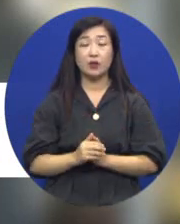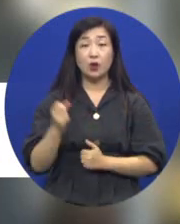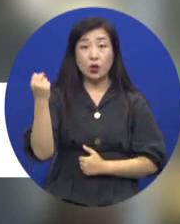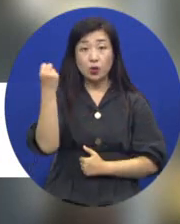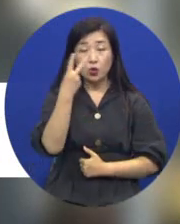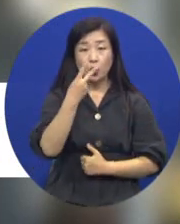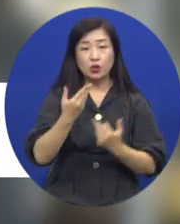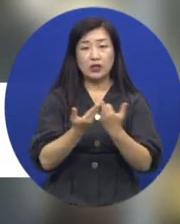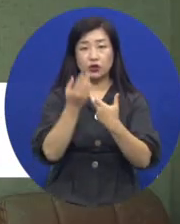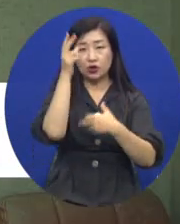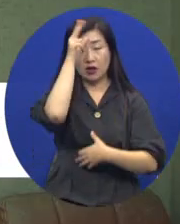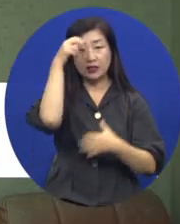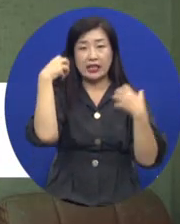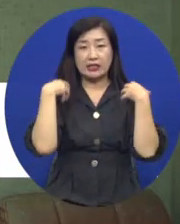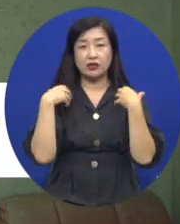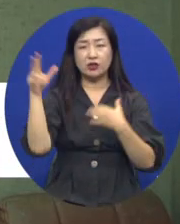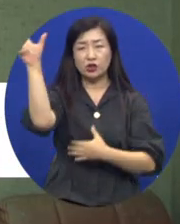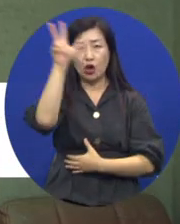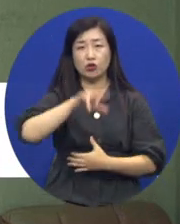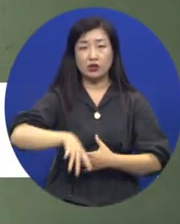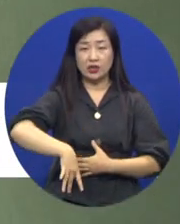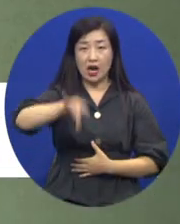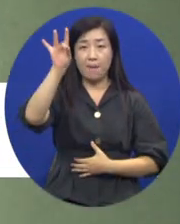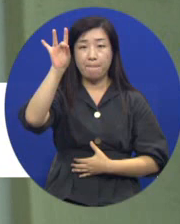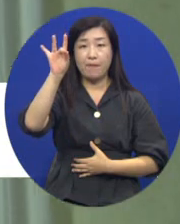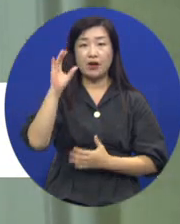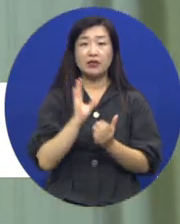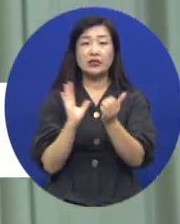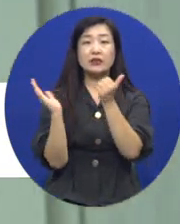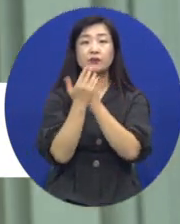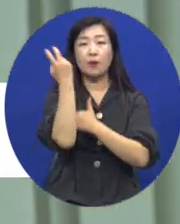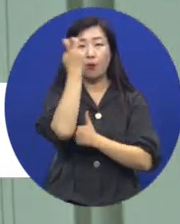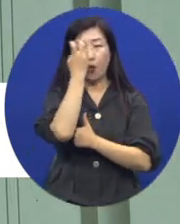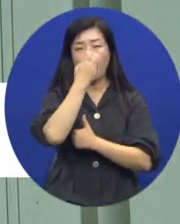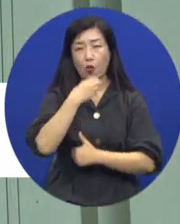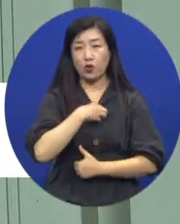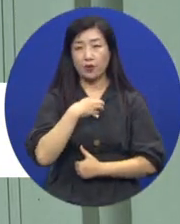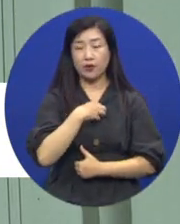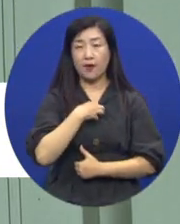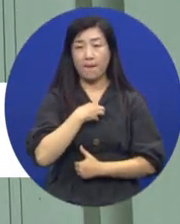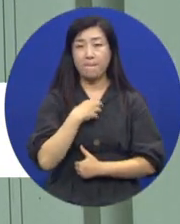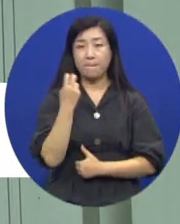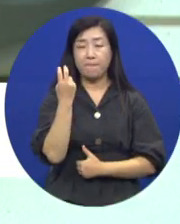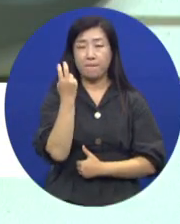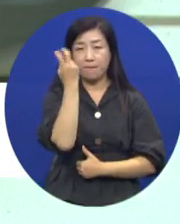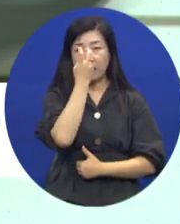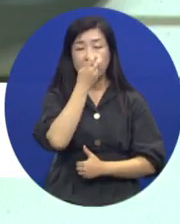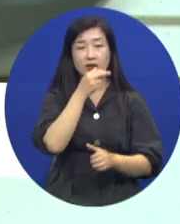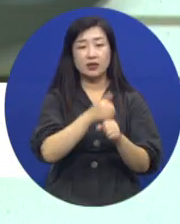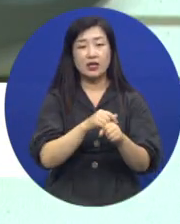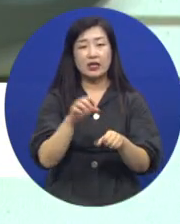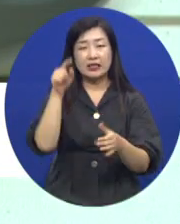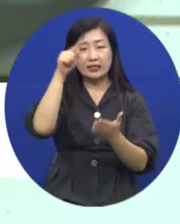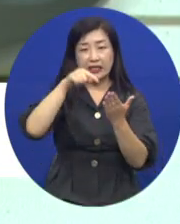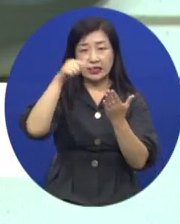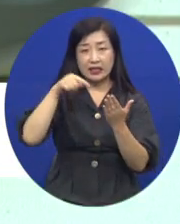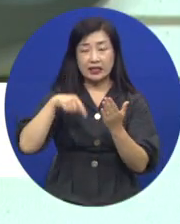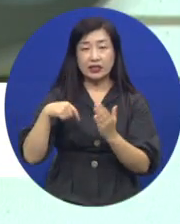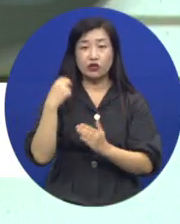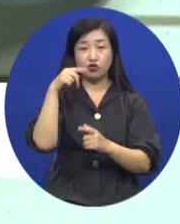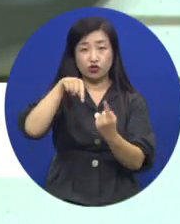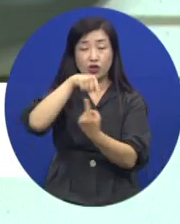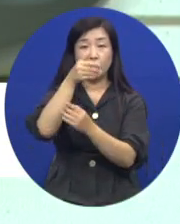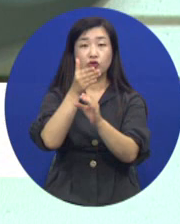한편 제주경찰청은 전국에서 처음으로 신변보호 대상자의 위험성 여부를 판단하기 위한 체크리스트를 운영하고